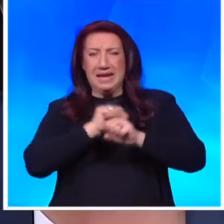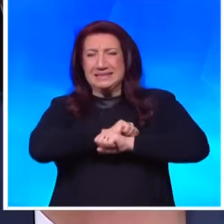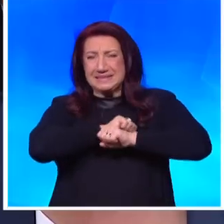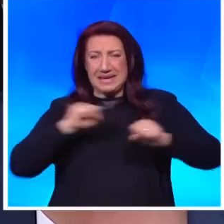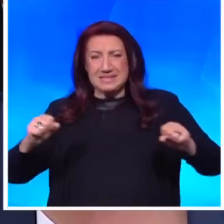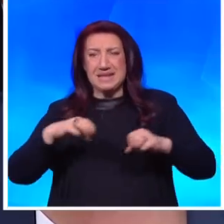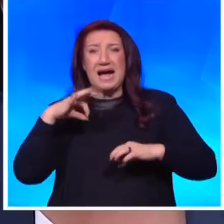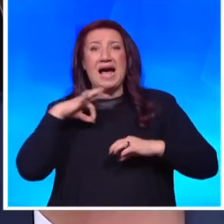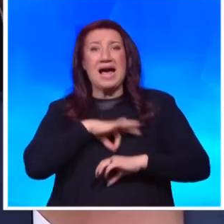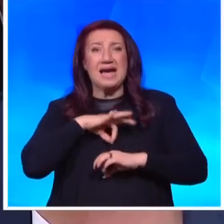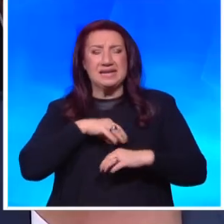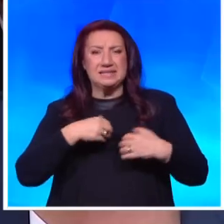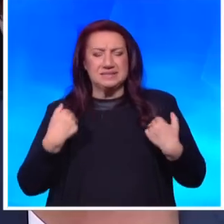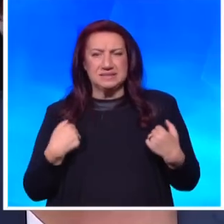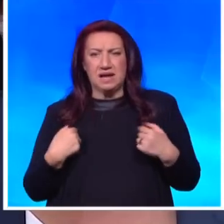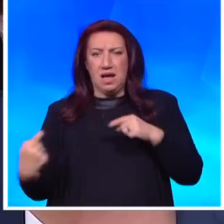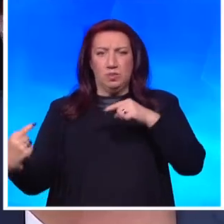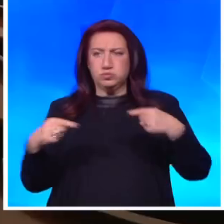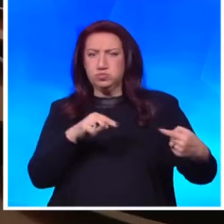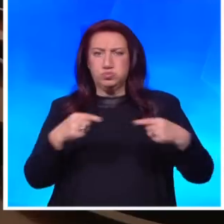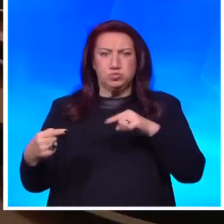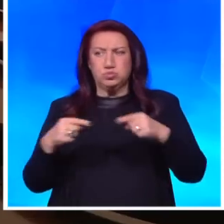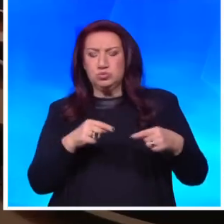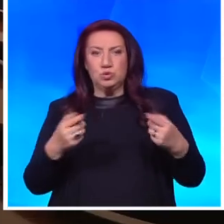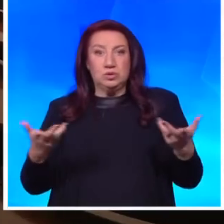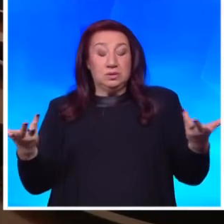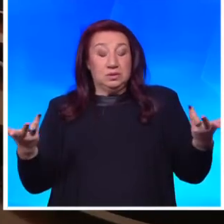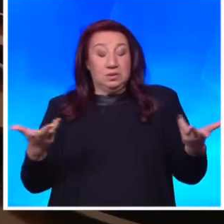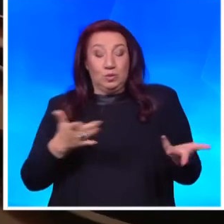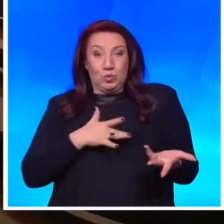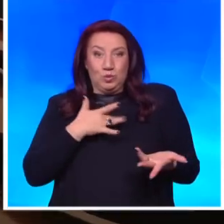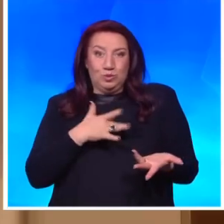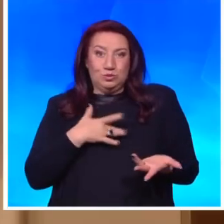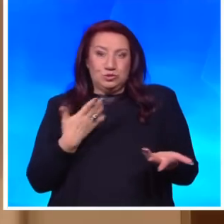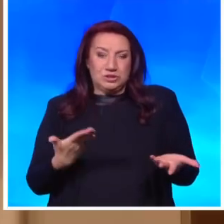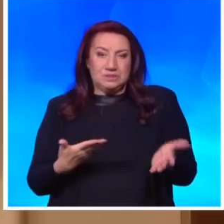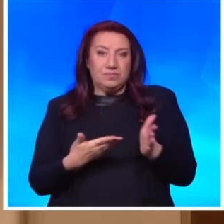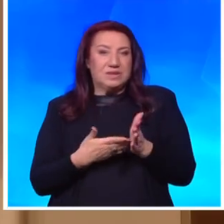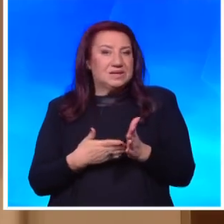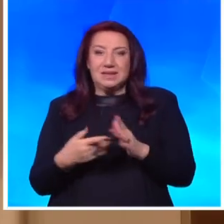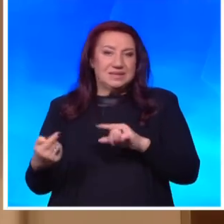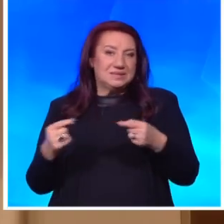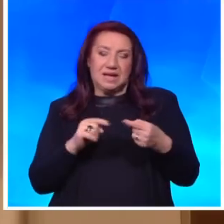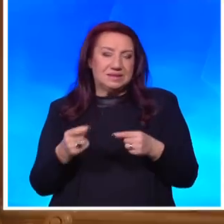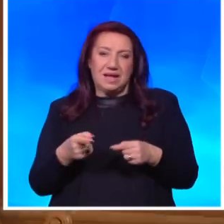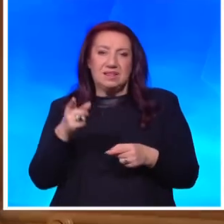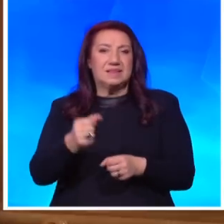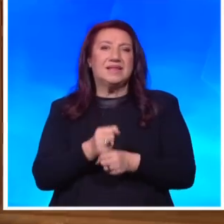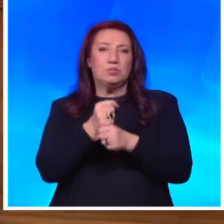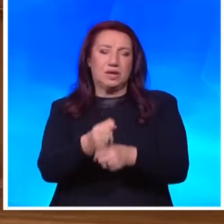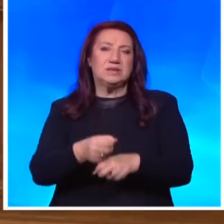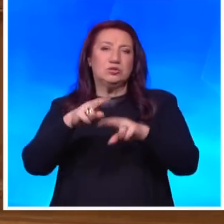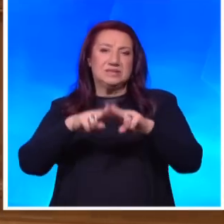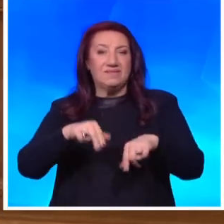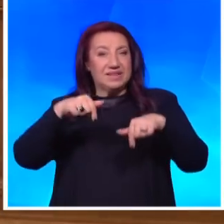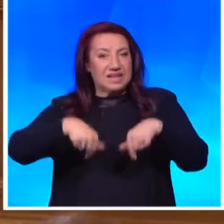други, джендъри срещу фашисти. Заради скандала депутатите оставиха днешната работа за утре. Закривам